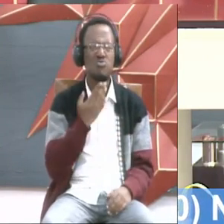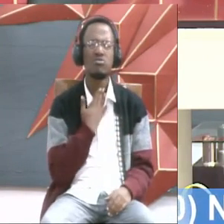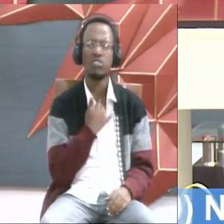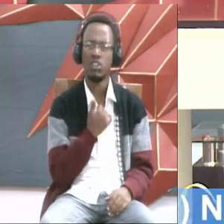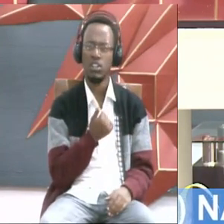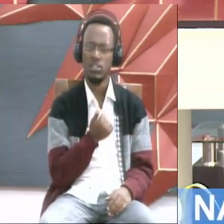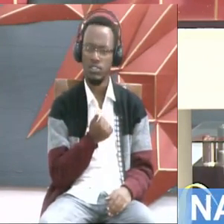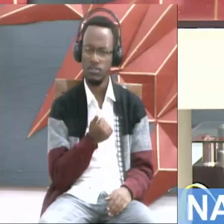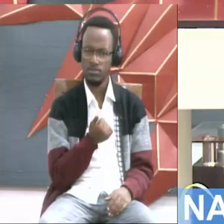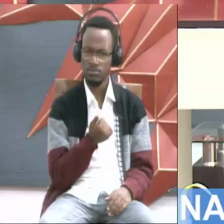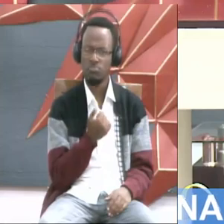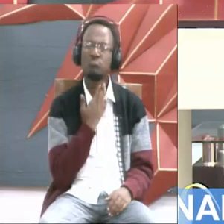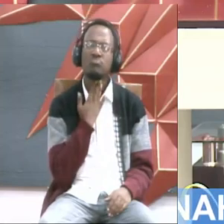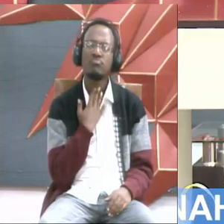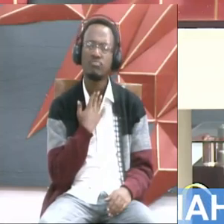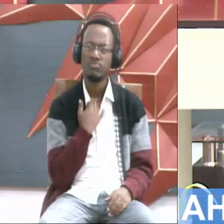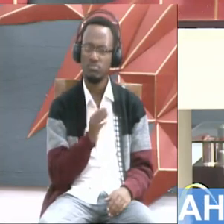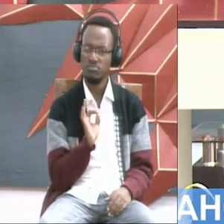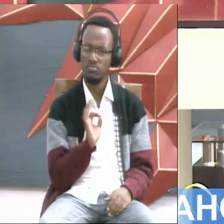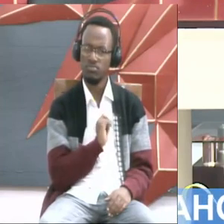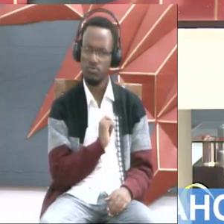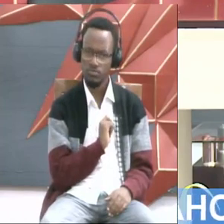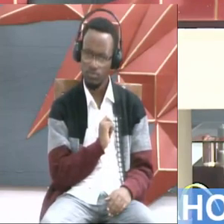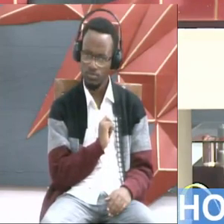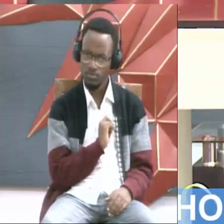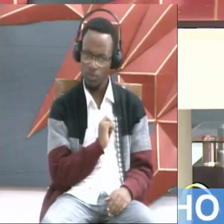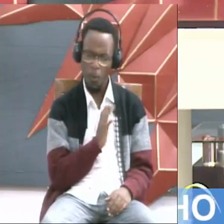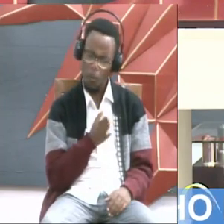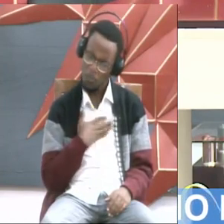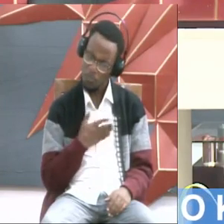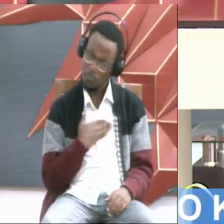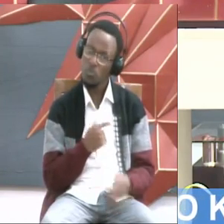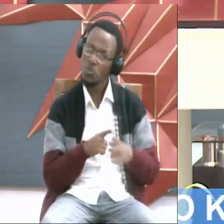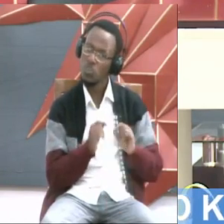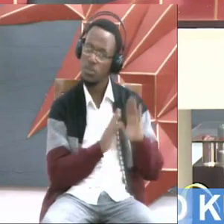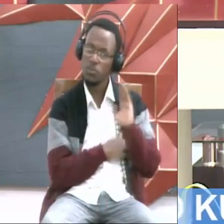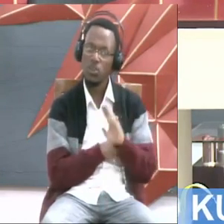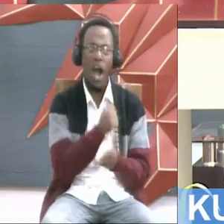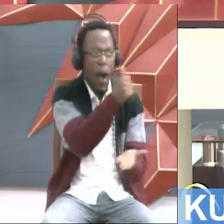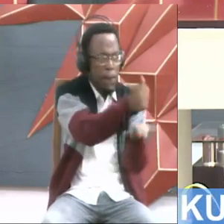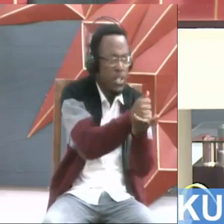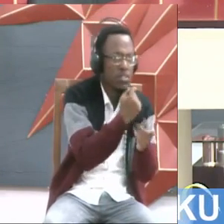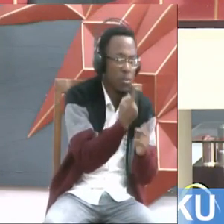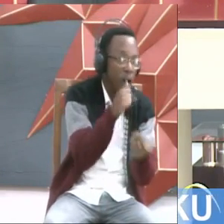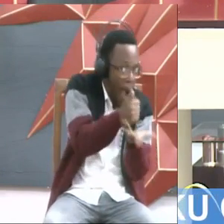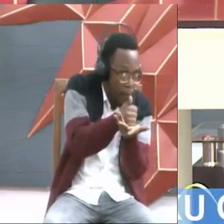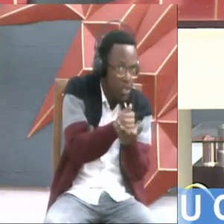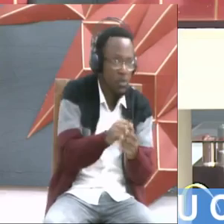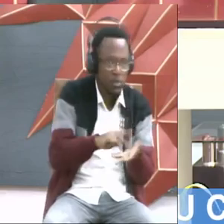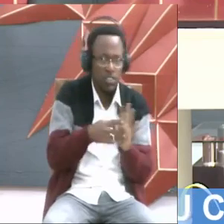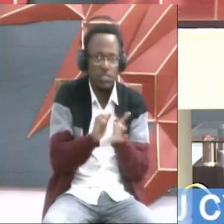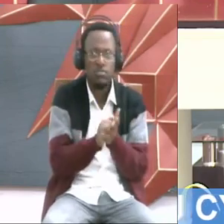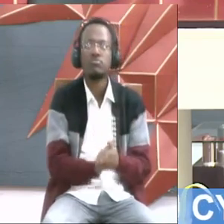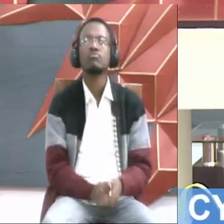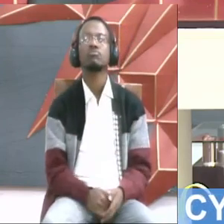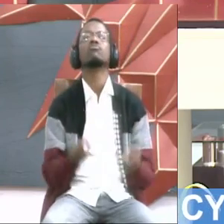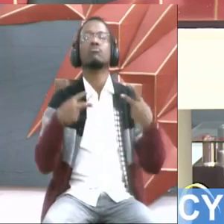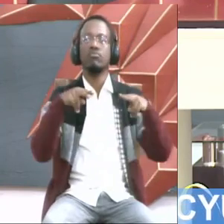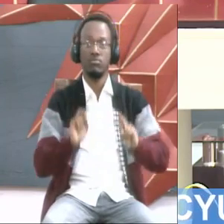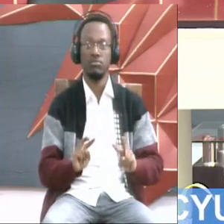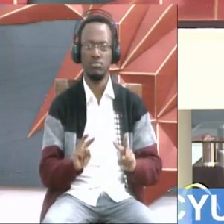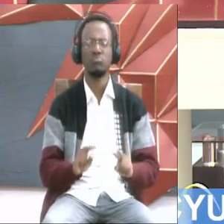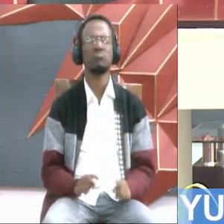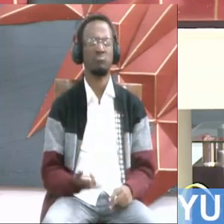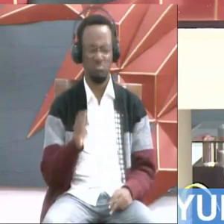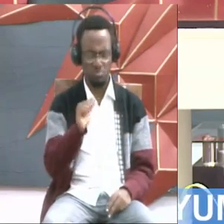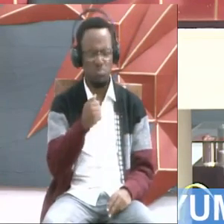umutima ukunze bari nezererewe. Amen. Amen yabo no kuvuga ngo bimbemo. Bifuza nanjye ko